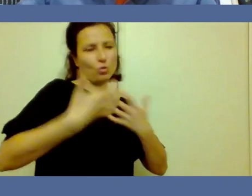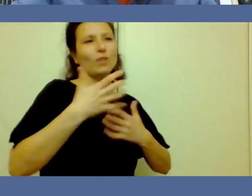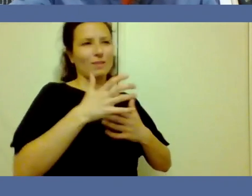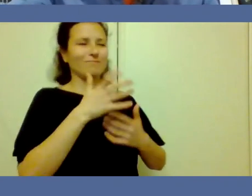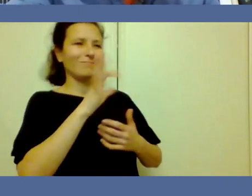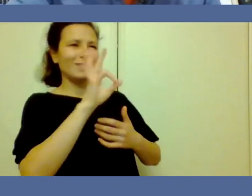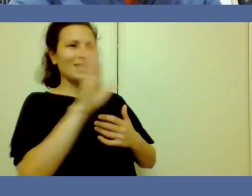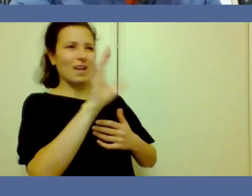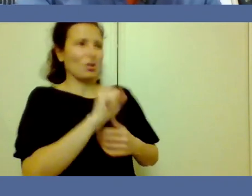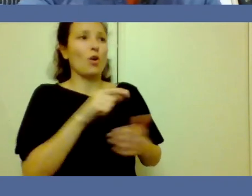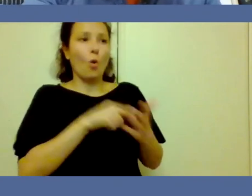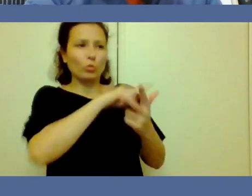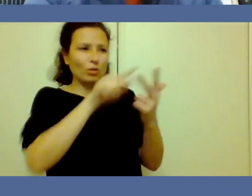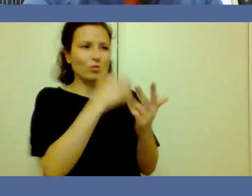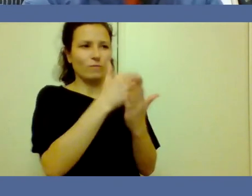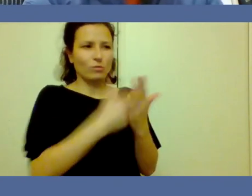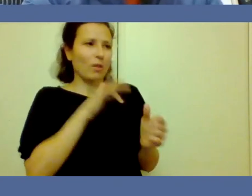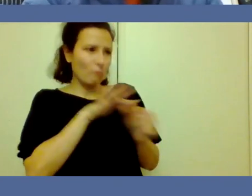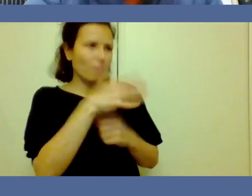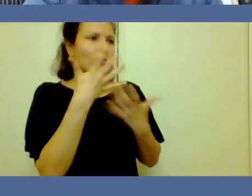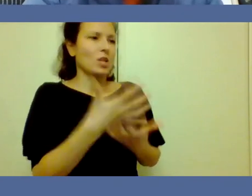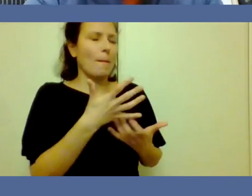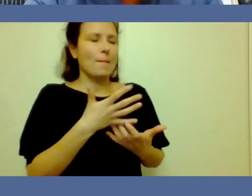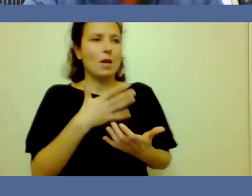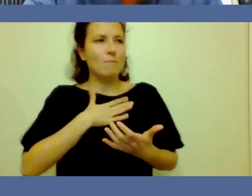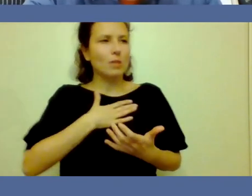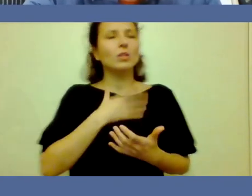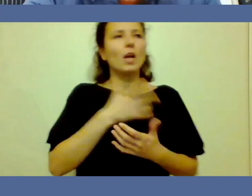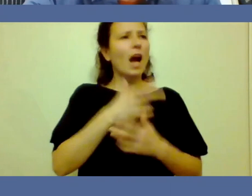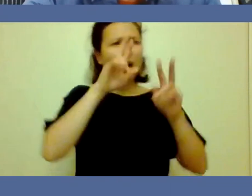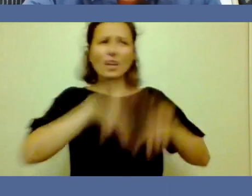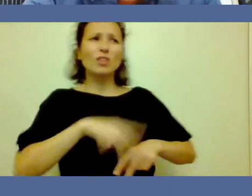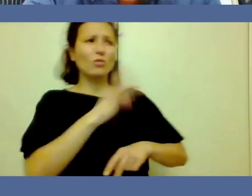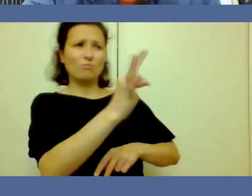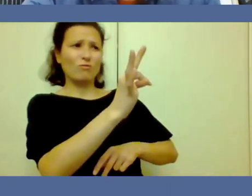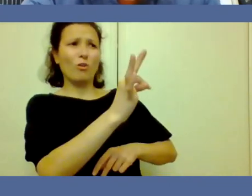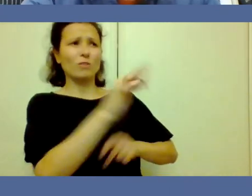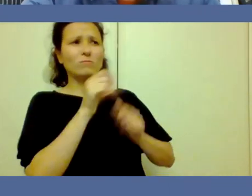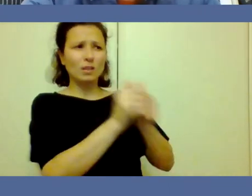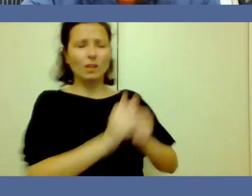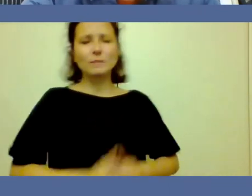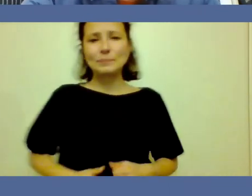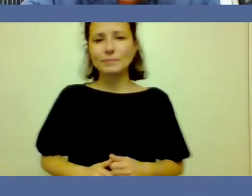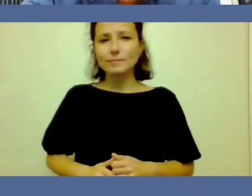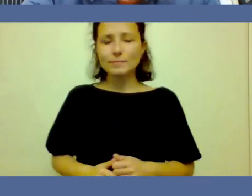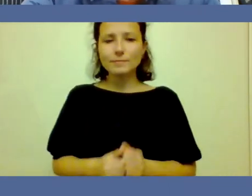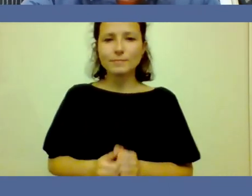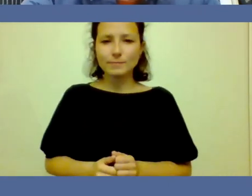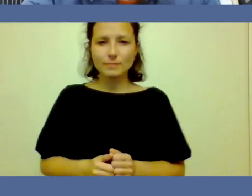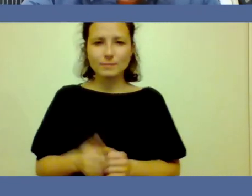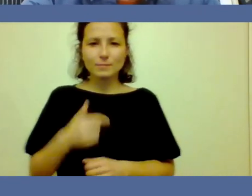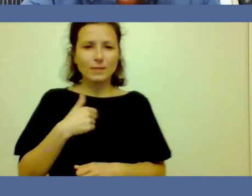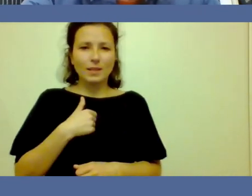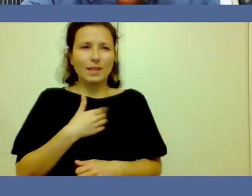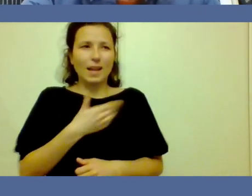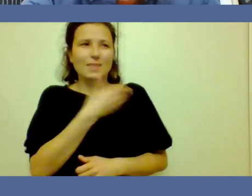na co chciałam wpływać, a reszta to już nie jest w moich rękach, wie pan, no ja w ogóle nie mam jakichś takich ciągot